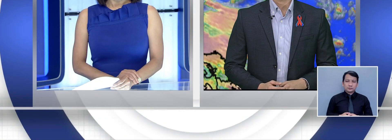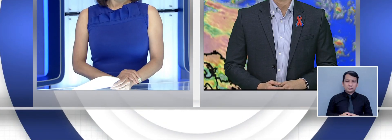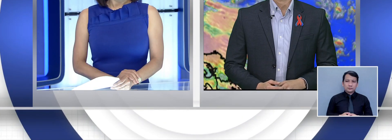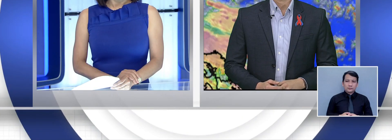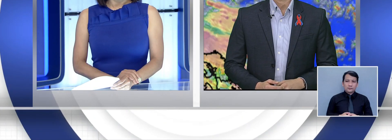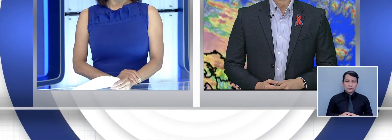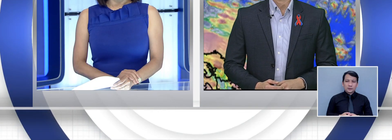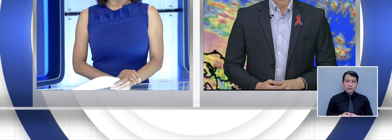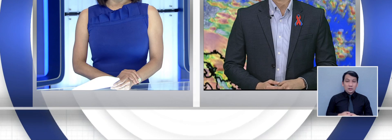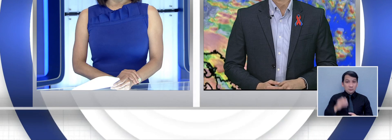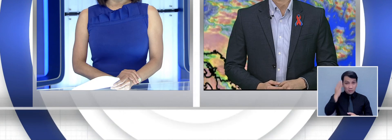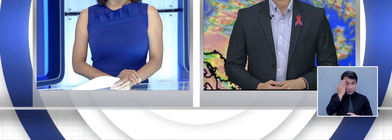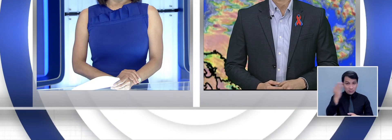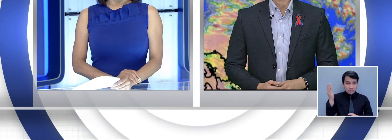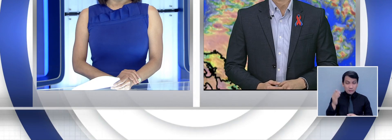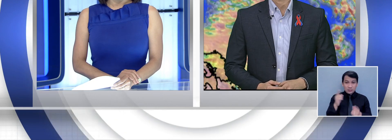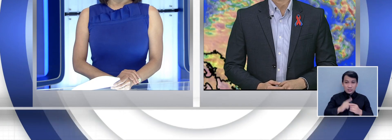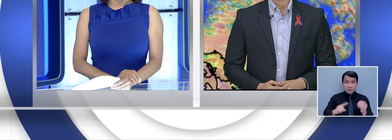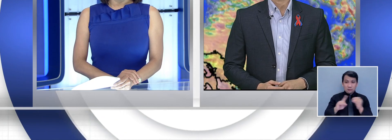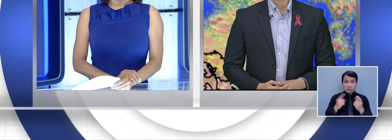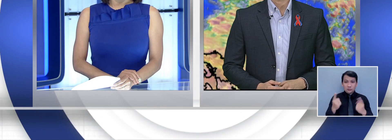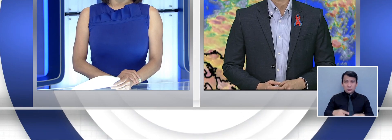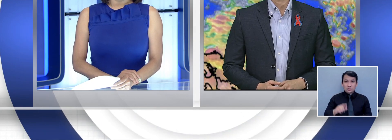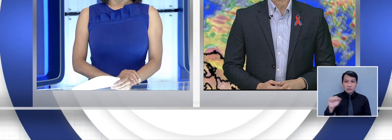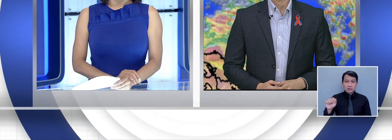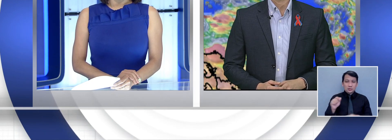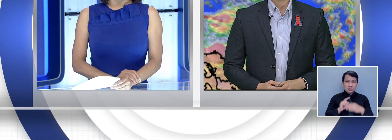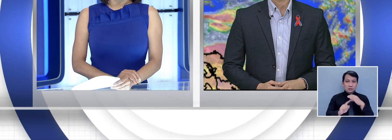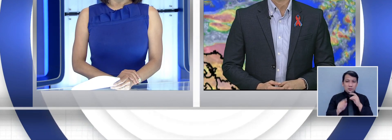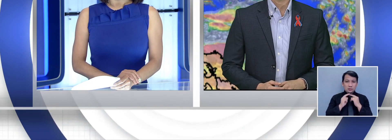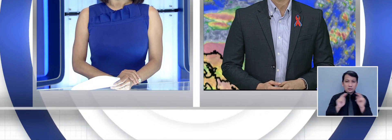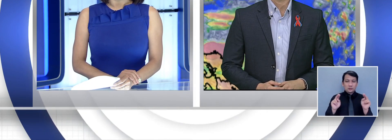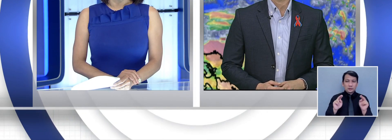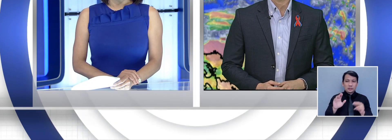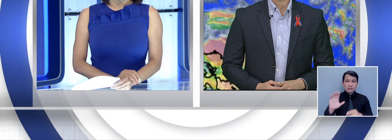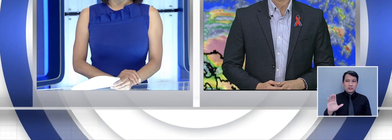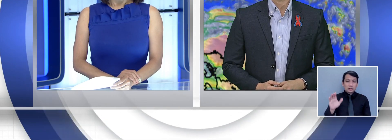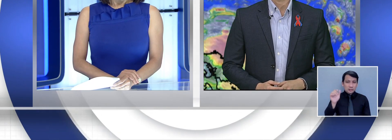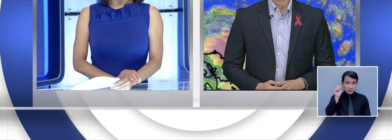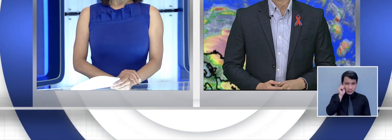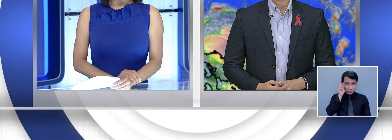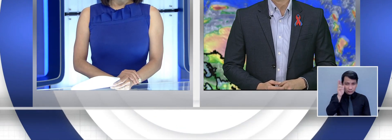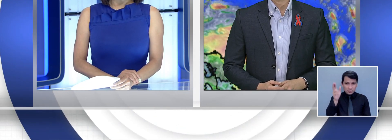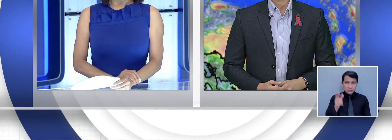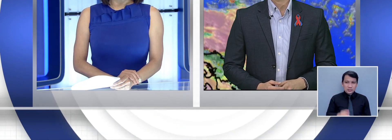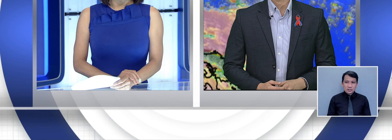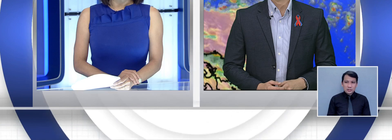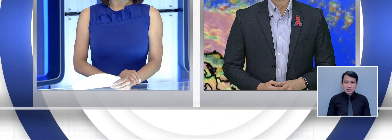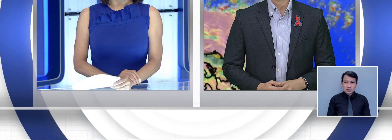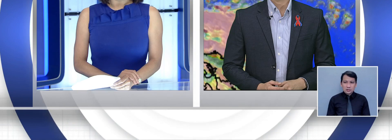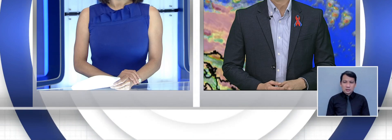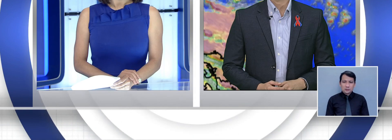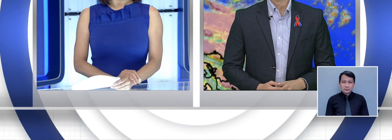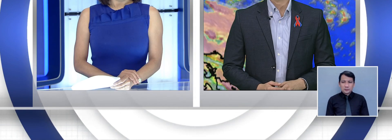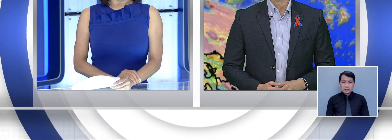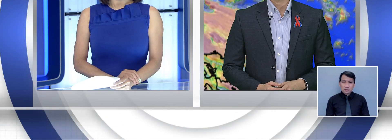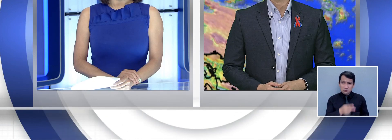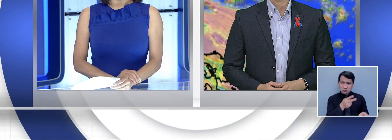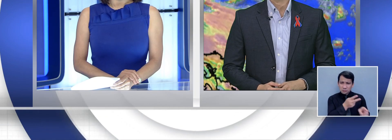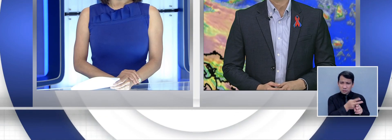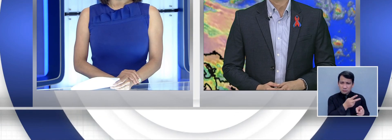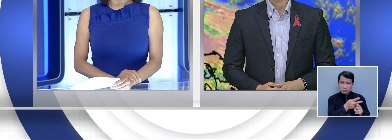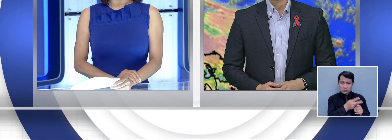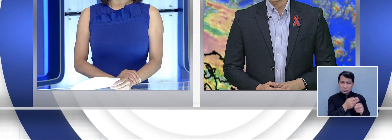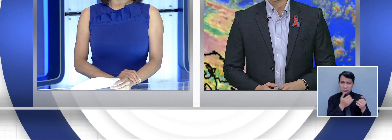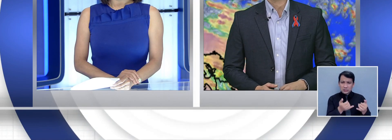Alamin po natin ang lagay ng panahon mula kay ABS-CBN resident meteorologist Ariel Rojas. Ariel, may binabantayan bang sama ng